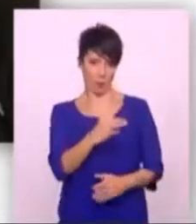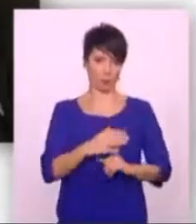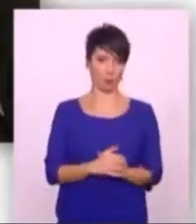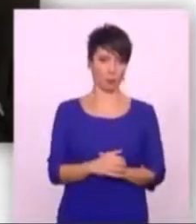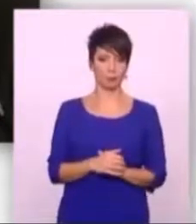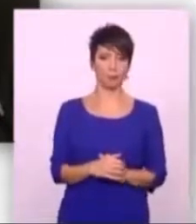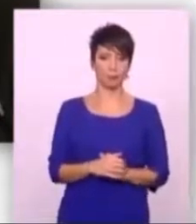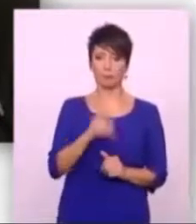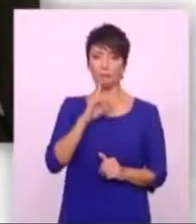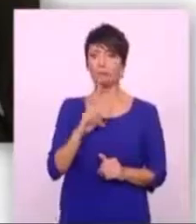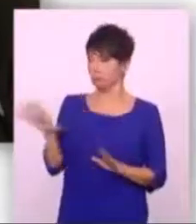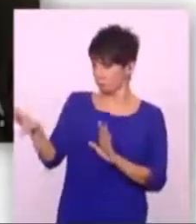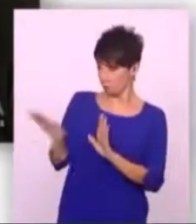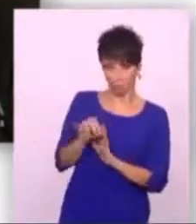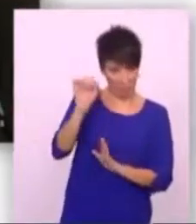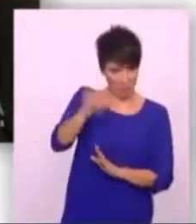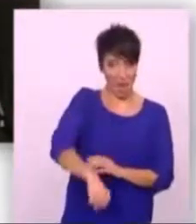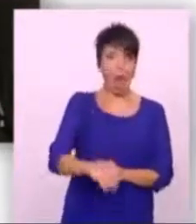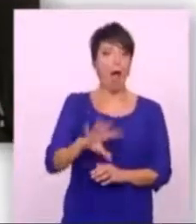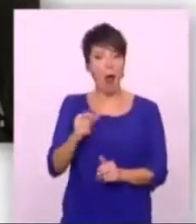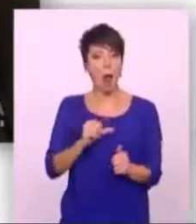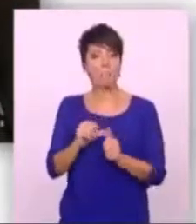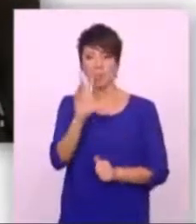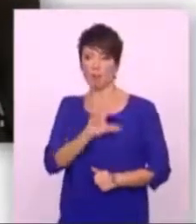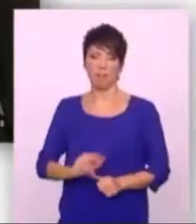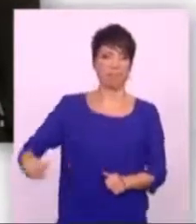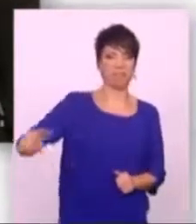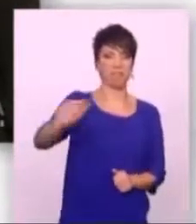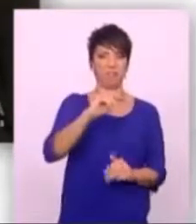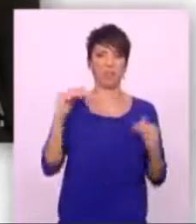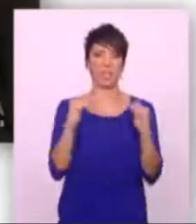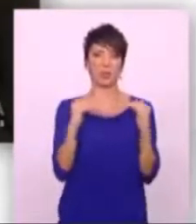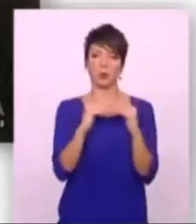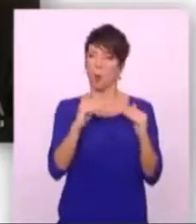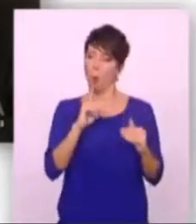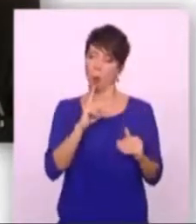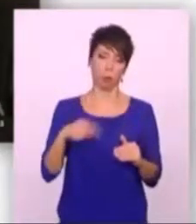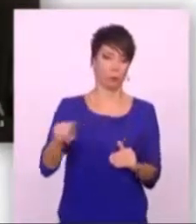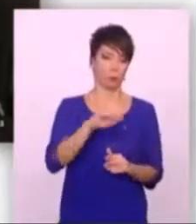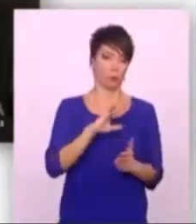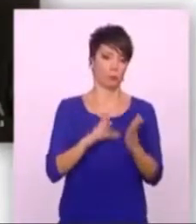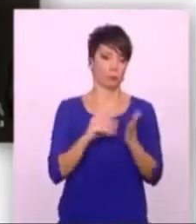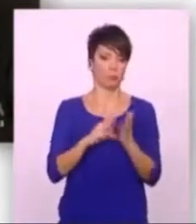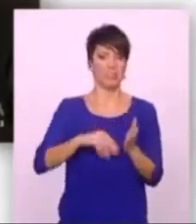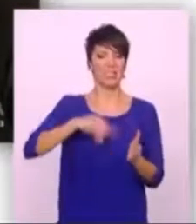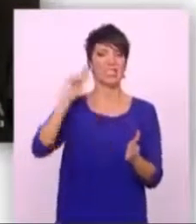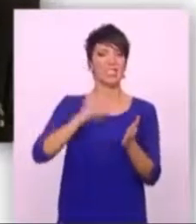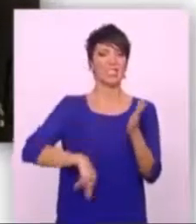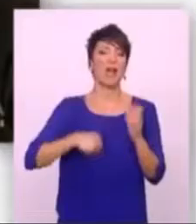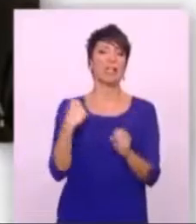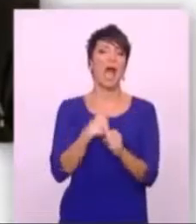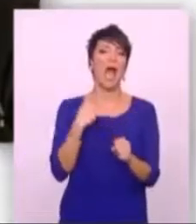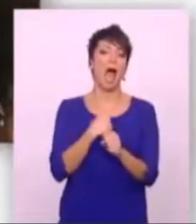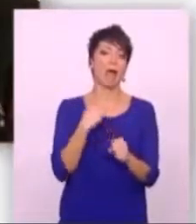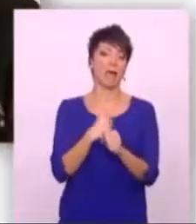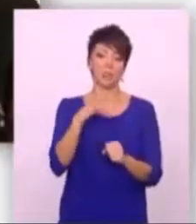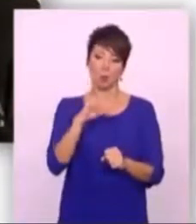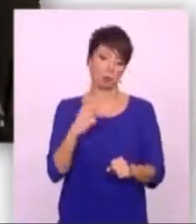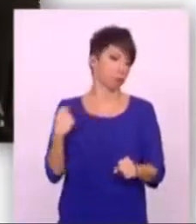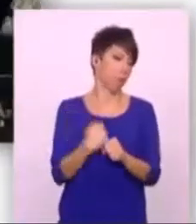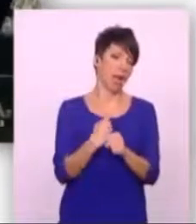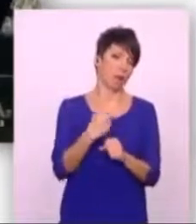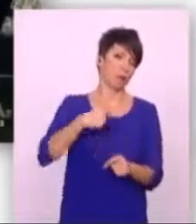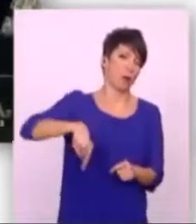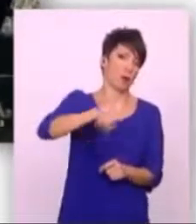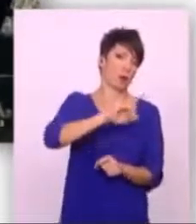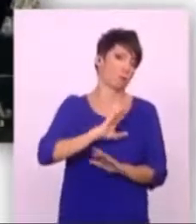τους ανθρώπους. Δεν σημαίνει κάτι αυτό. Είναι ένας κοινωνικός χώρος. Θες να είσαι σίγουρος για το πώς θα φέρονται, πώς θα φέρονται στους